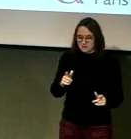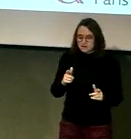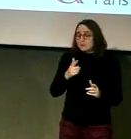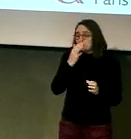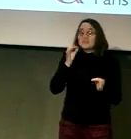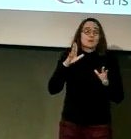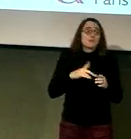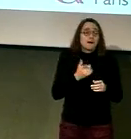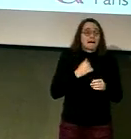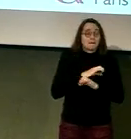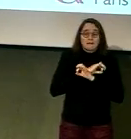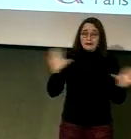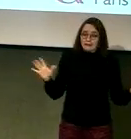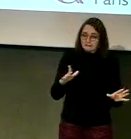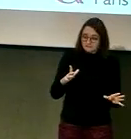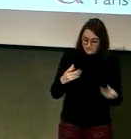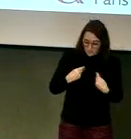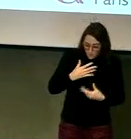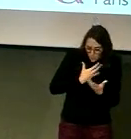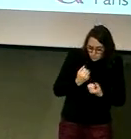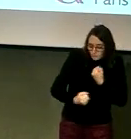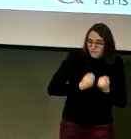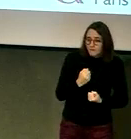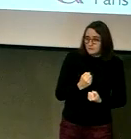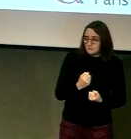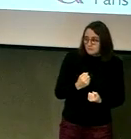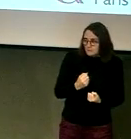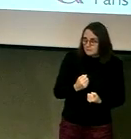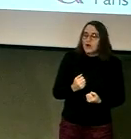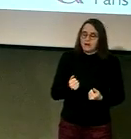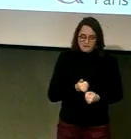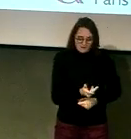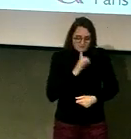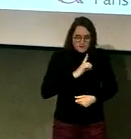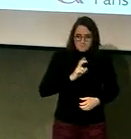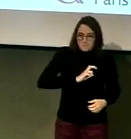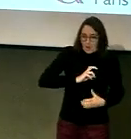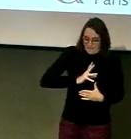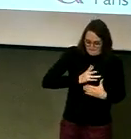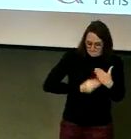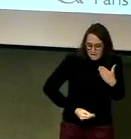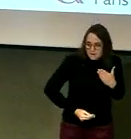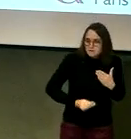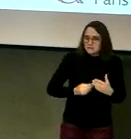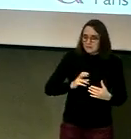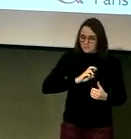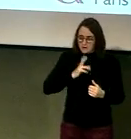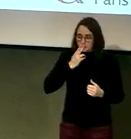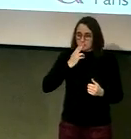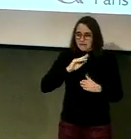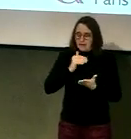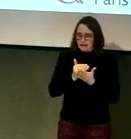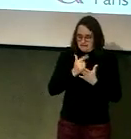souffrance. Donc, il y a beaucoup de femmes qui ont peur du manque, ont peur d'arrêter de fumer parce qu'elles ont